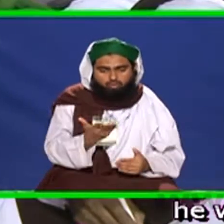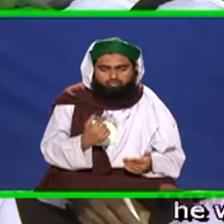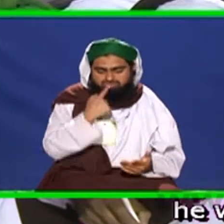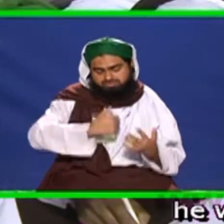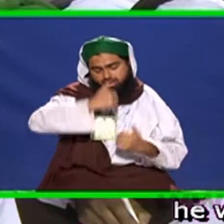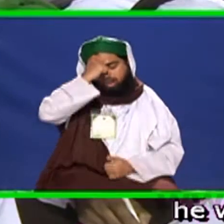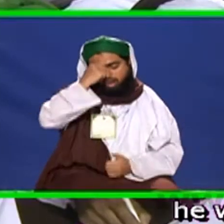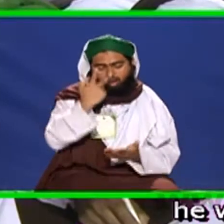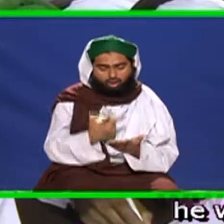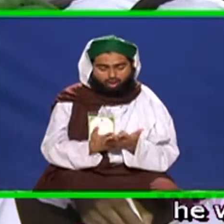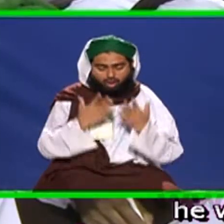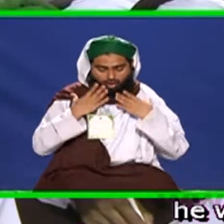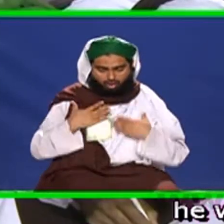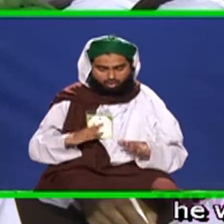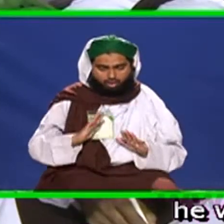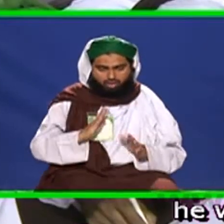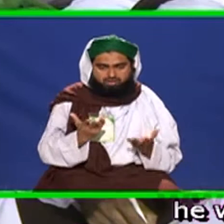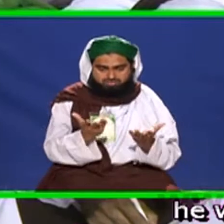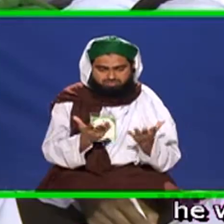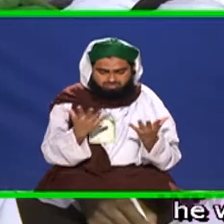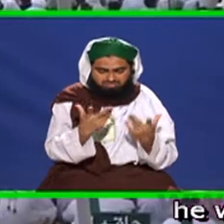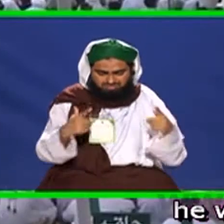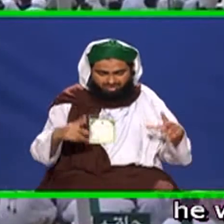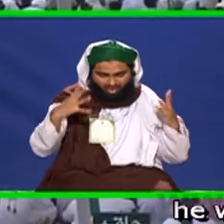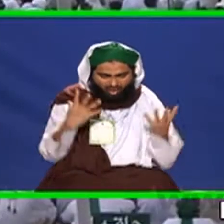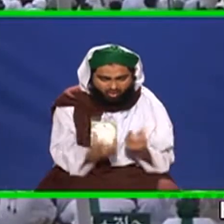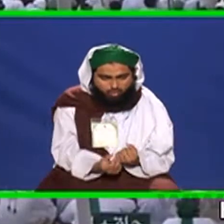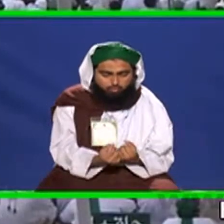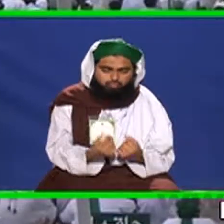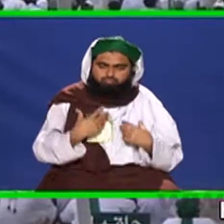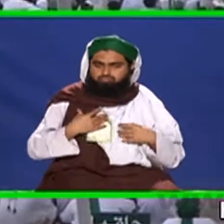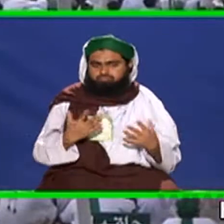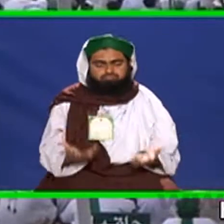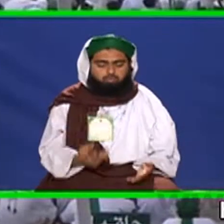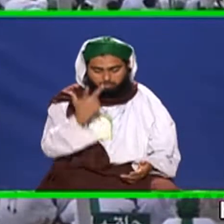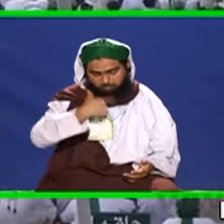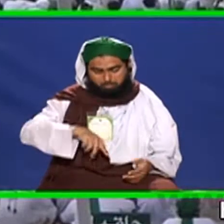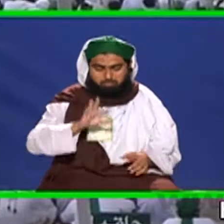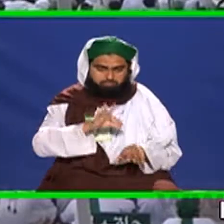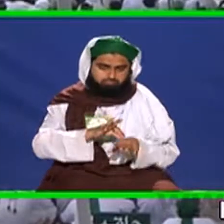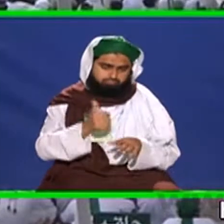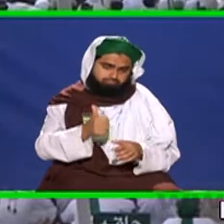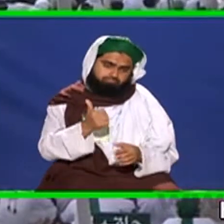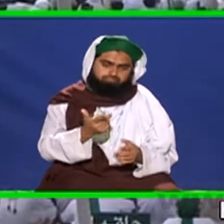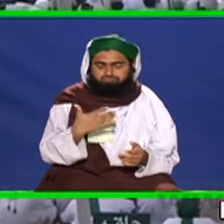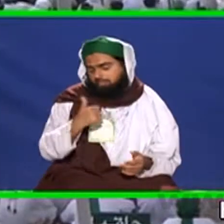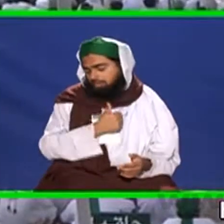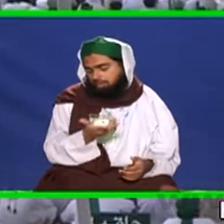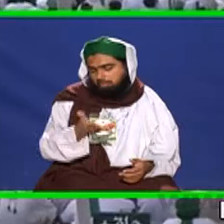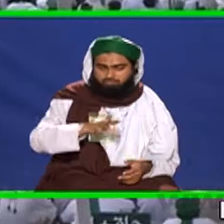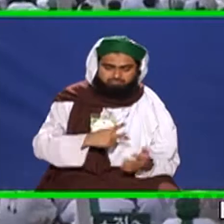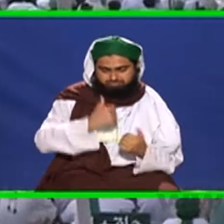उसकी लाश जमीन नहीं, उसका जिस्म जो है मरने के बाद इंशाअल्लाह